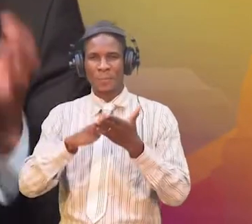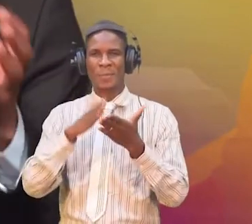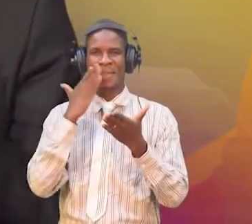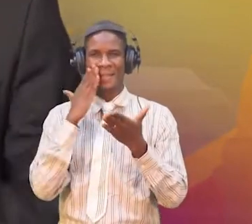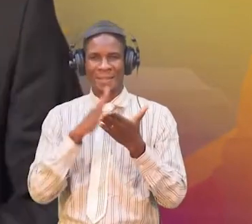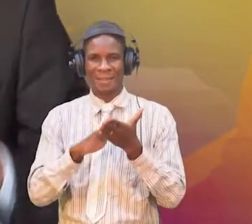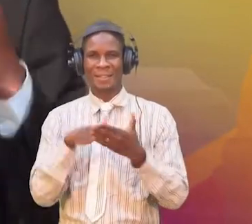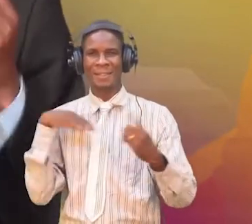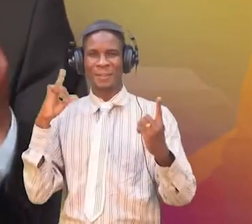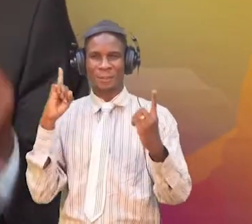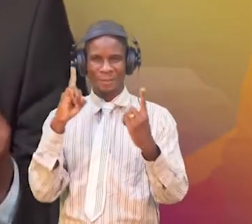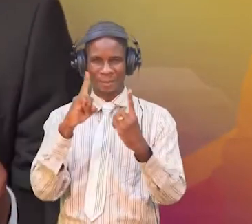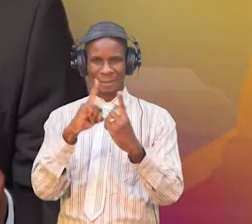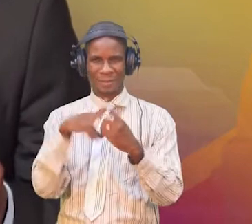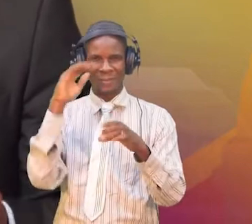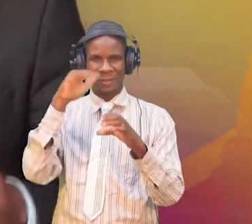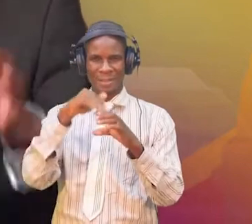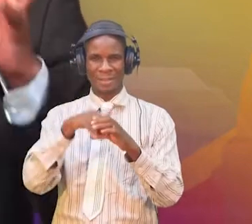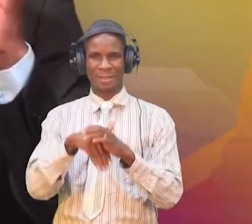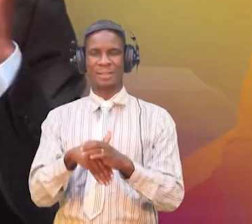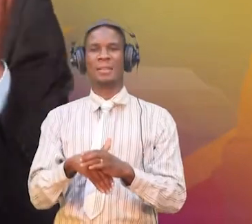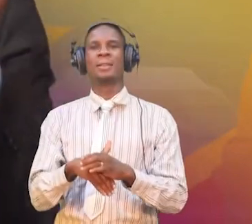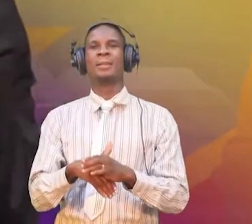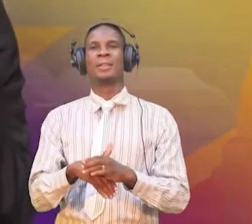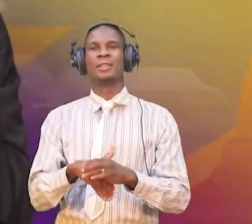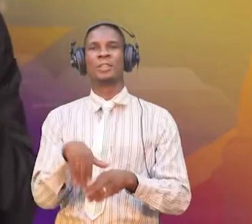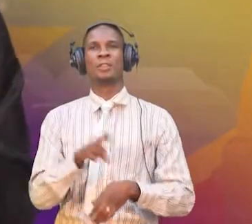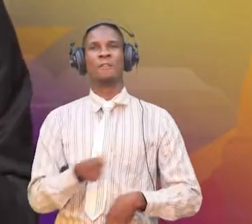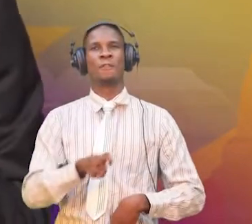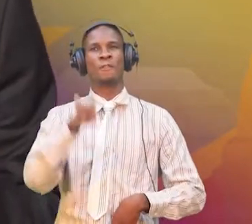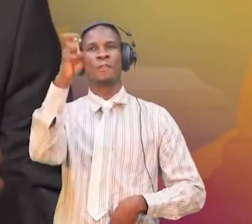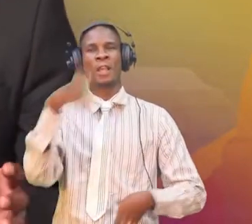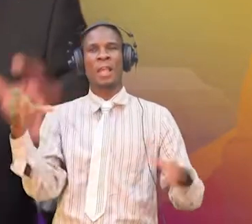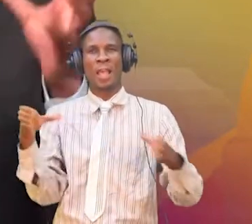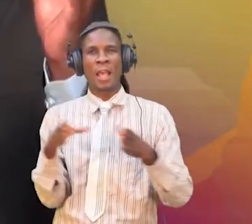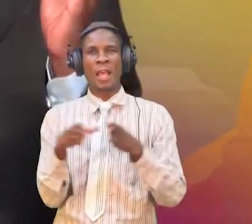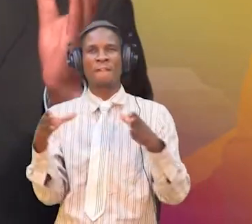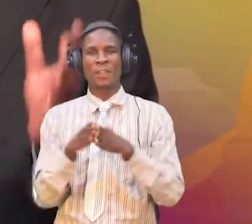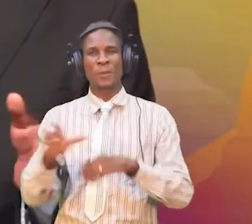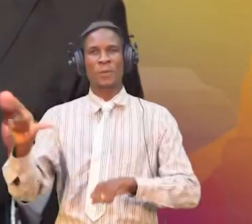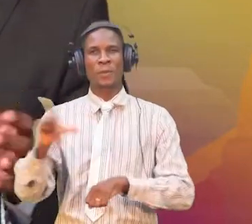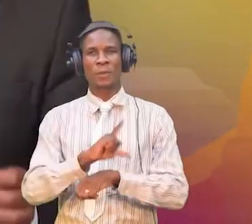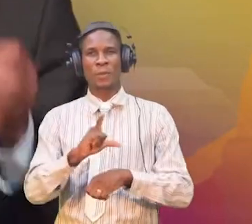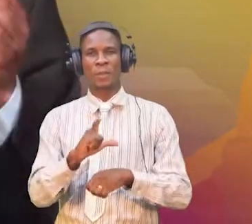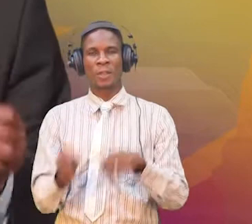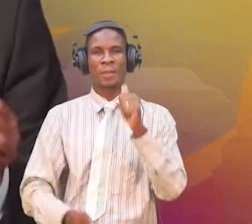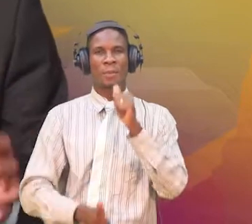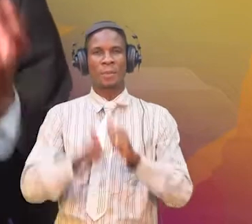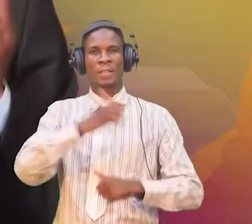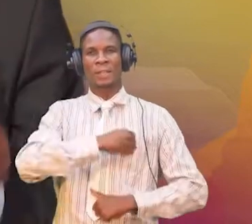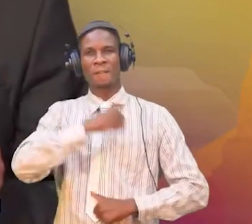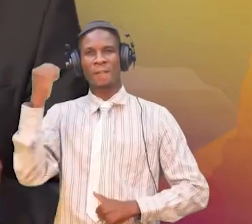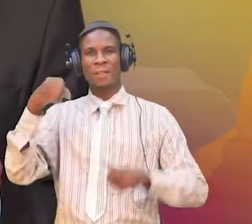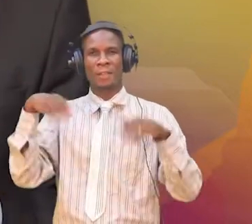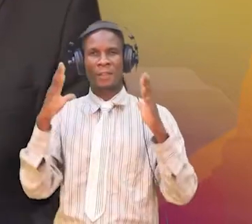ezala na bino matondi mingi penza ya koya kokutana na biso na kati ya mobembo oyo ezali na mama elikambote